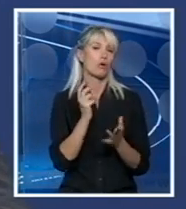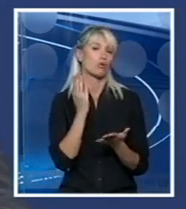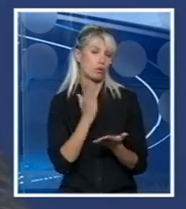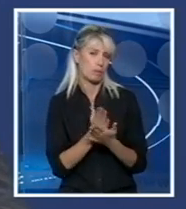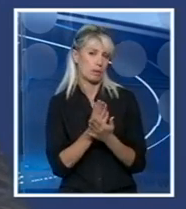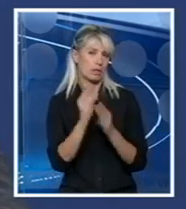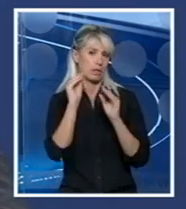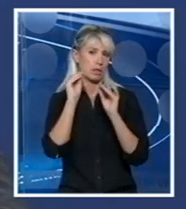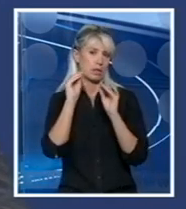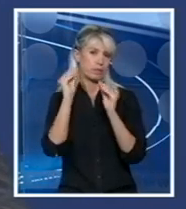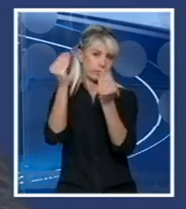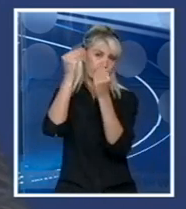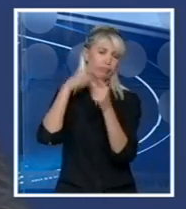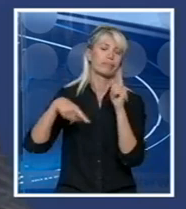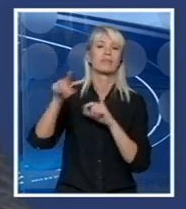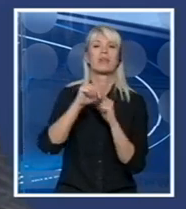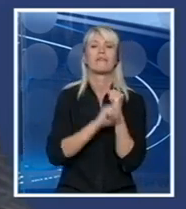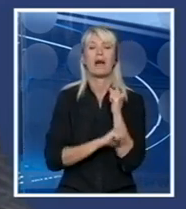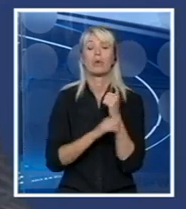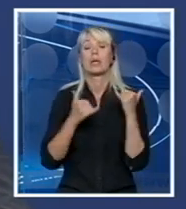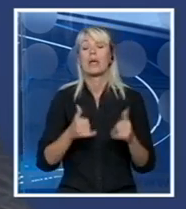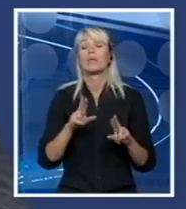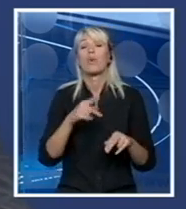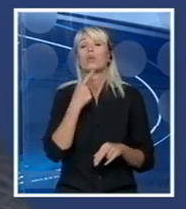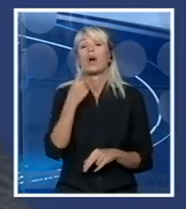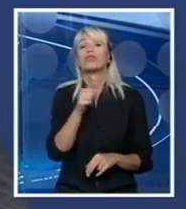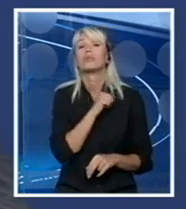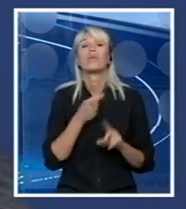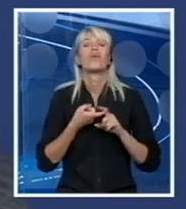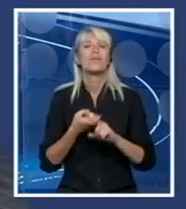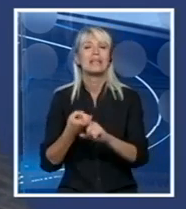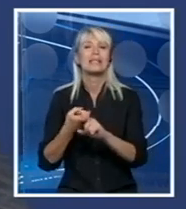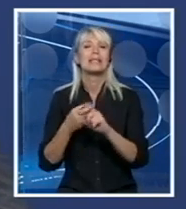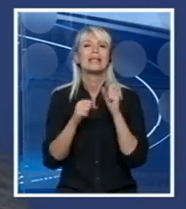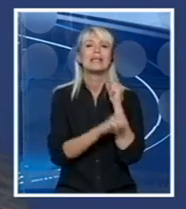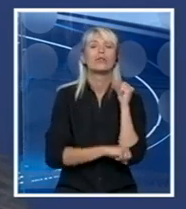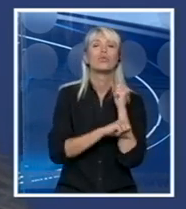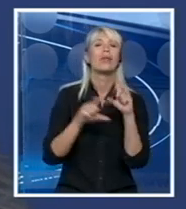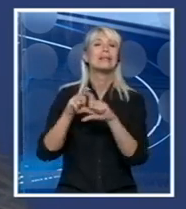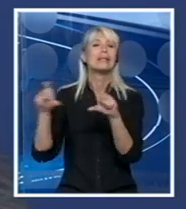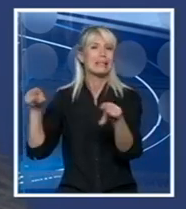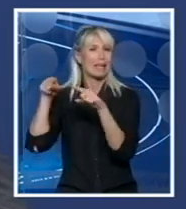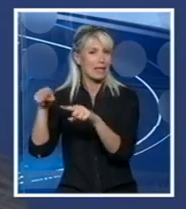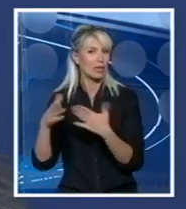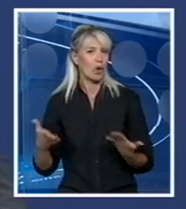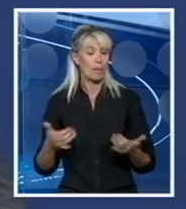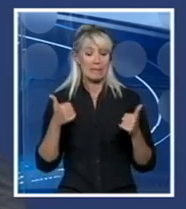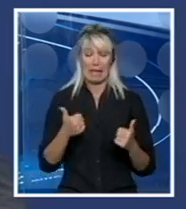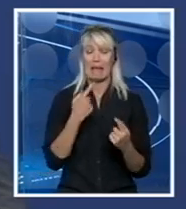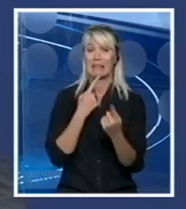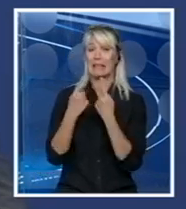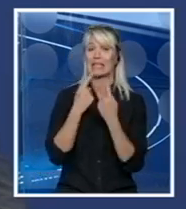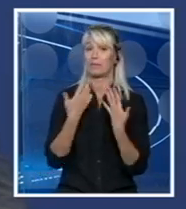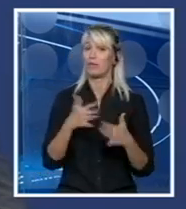što sad možemo da kažemo, o čemu smo i danas razgovarali i prošle nedelje, to su studentski domovi I to je situacija kada dođu sada ispiti, počinju već sad,